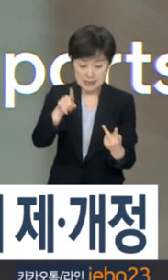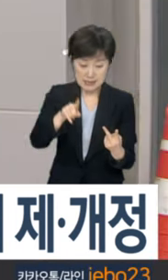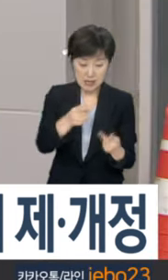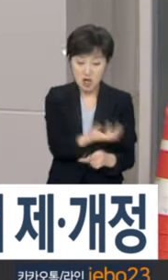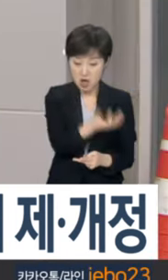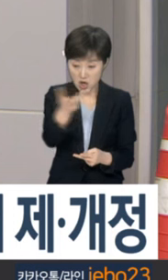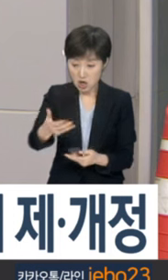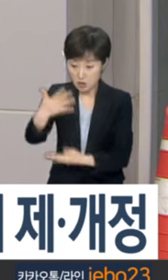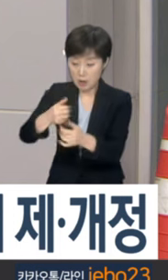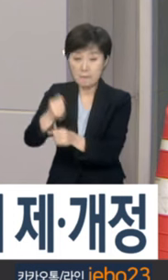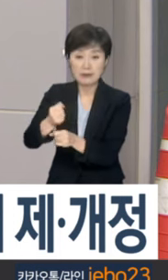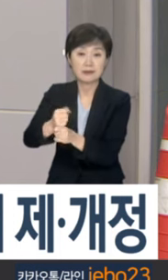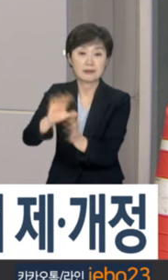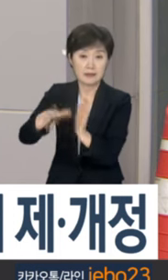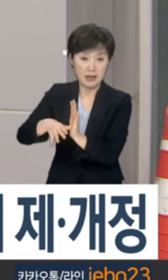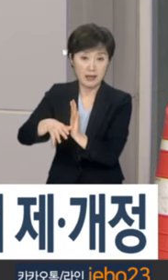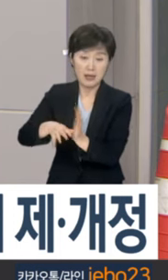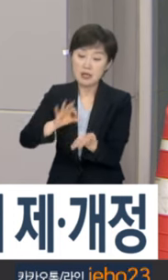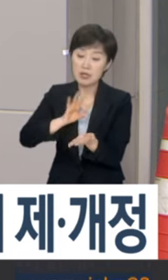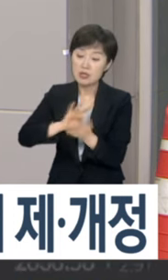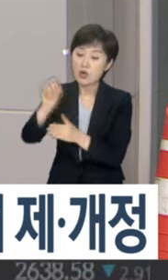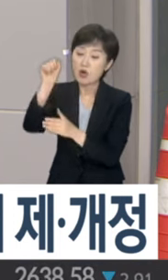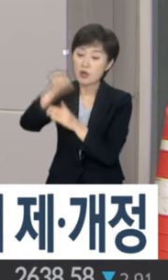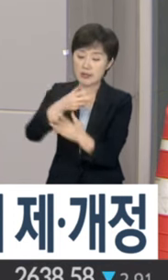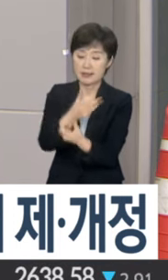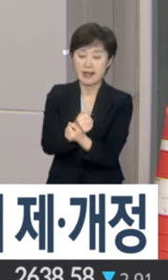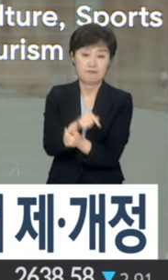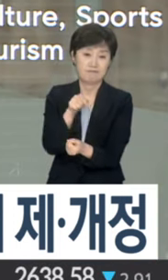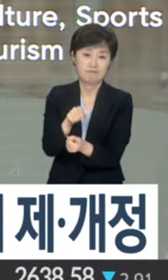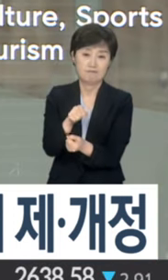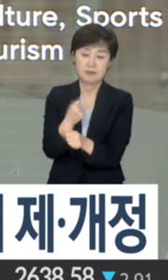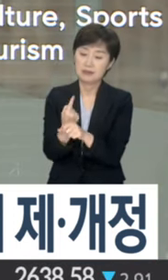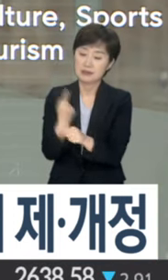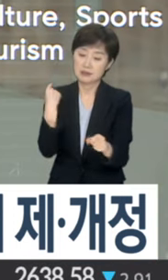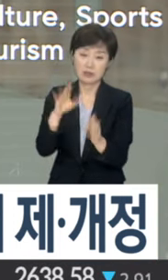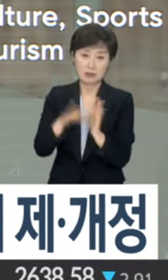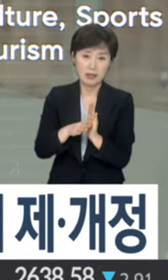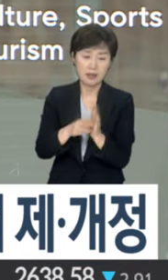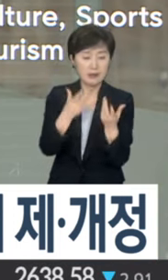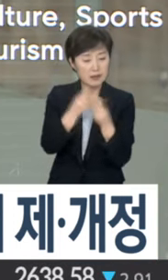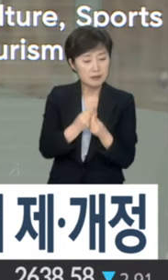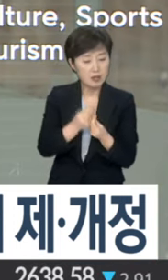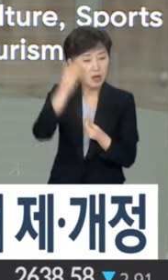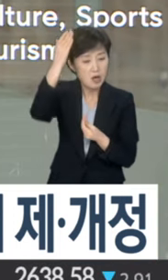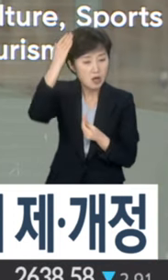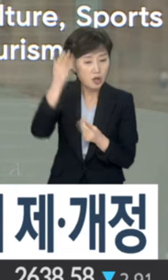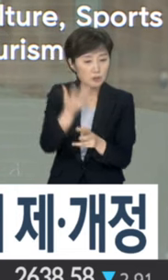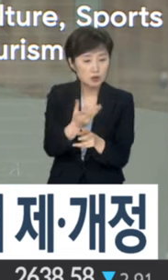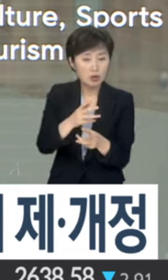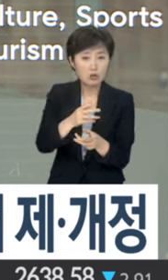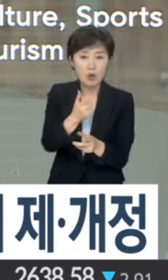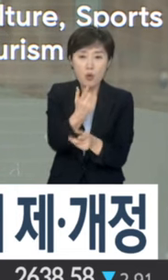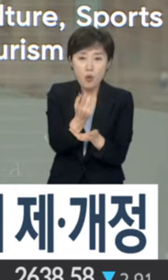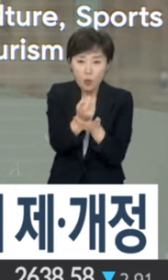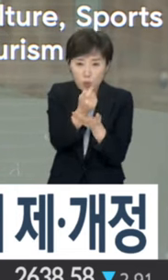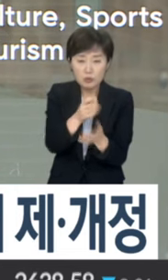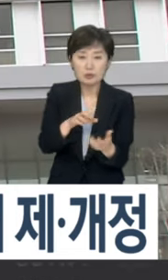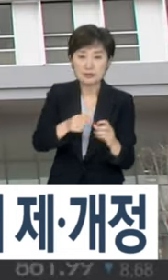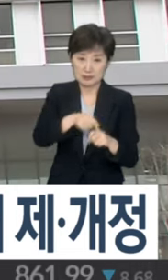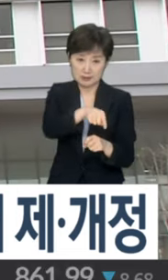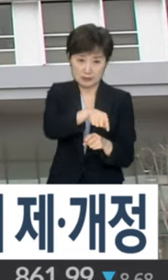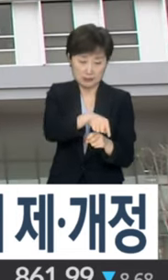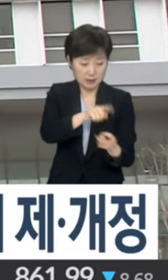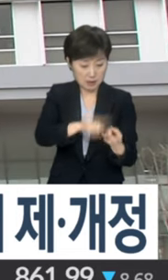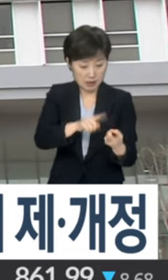저장물 작성권 대한 이용 허락 계약 소에는 지난해 검정고무신의 이용자가 별 주목받은 제